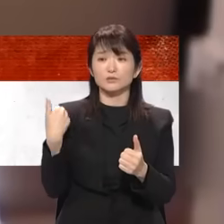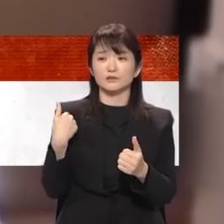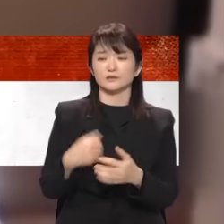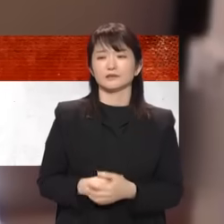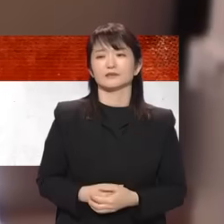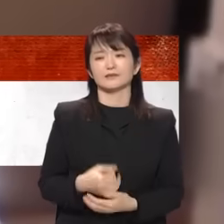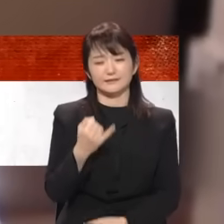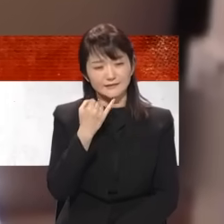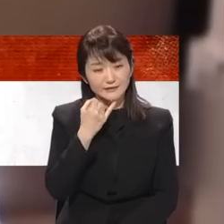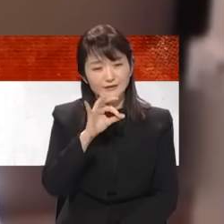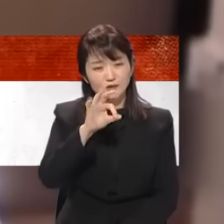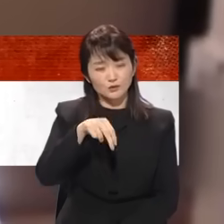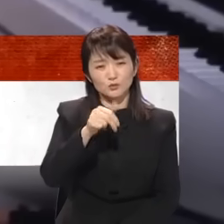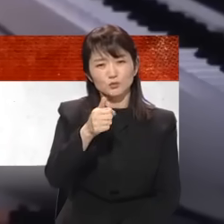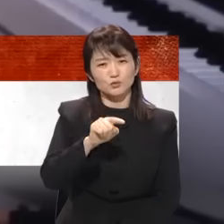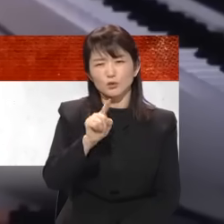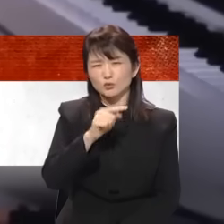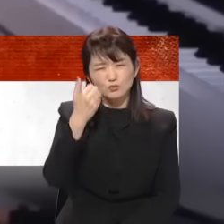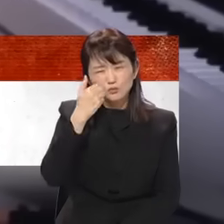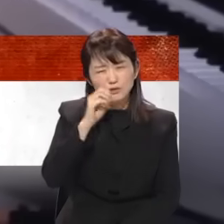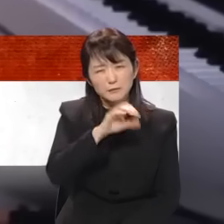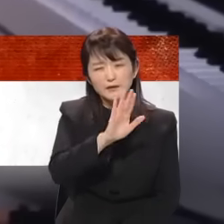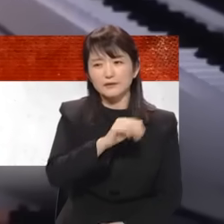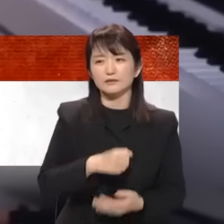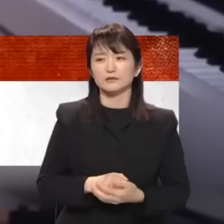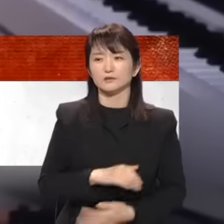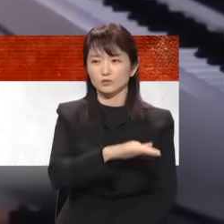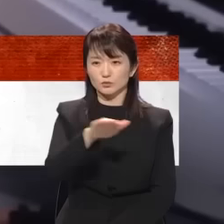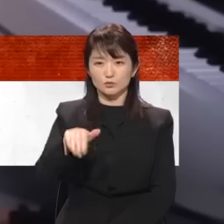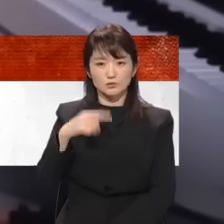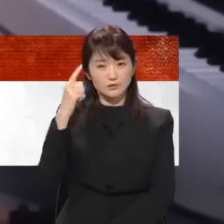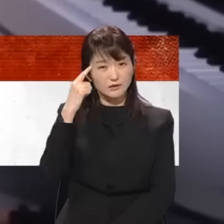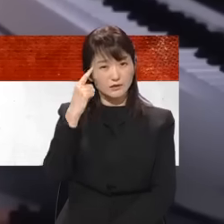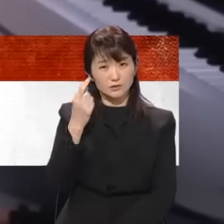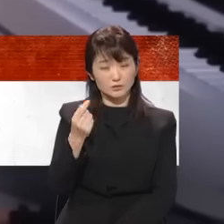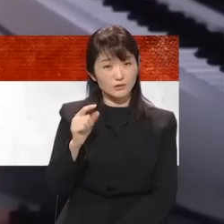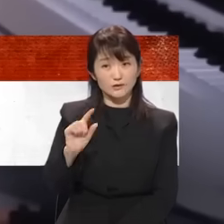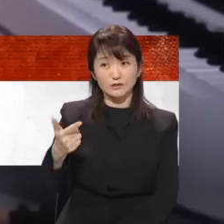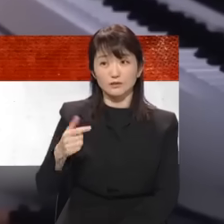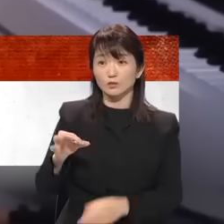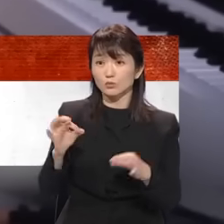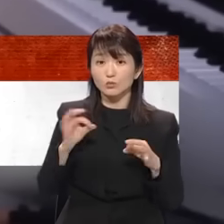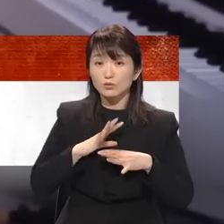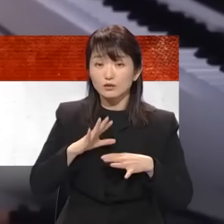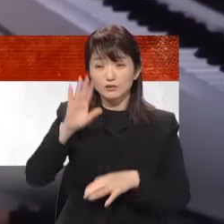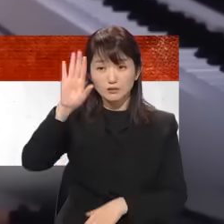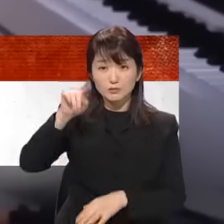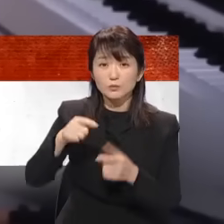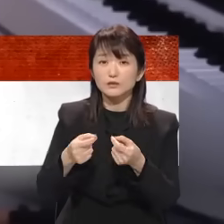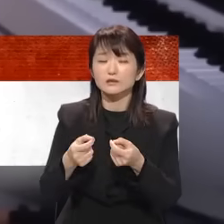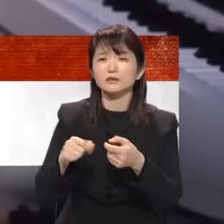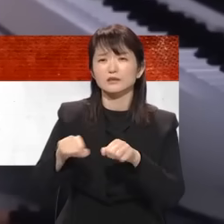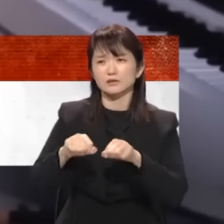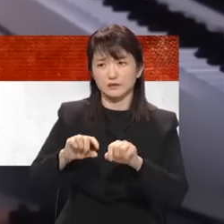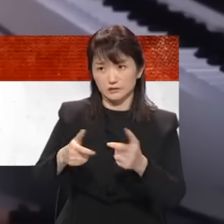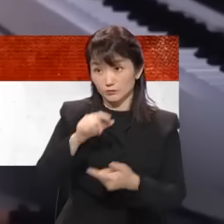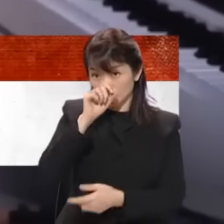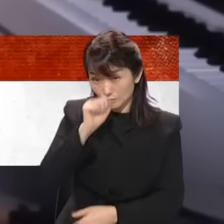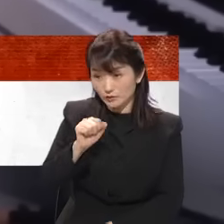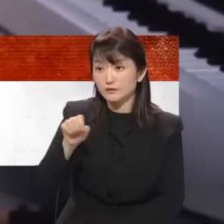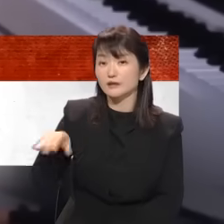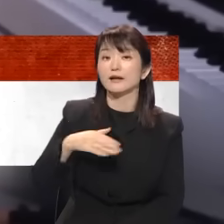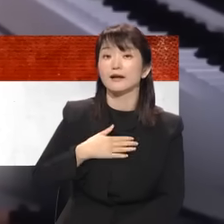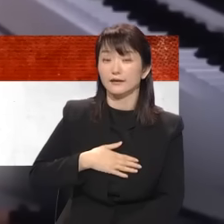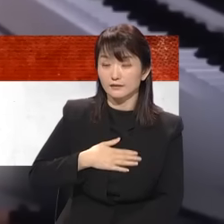님 아무한테도 말 안 할게요 우리랑 같은 사고 방식이 아니에요 그래서 너무 놀랬다 앞으로는 이러지 않으셨으면 좋겠다 그랬더니